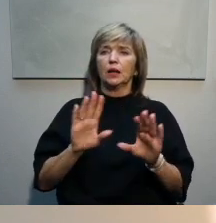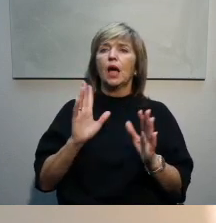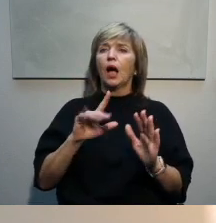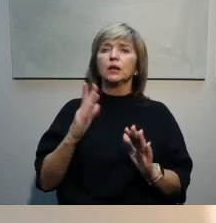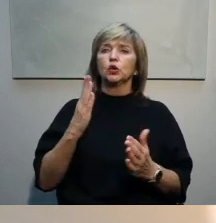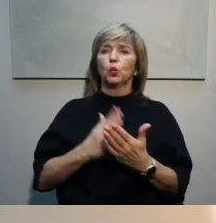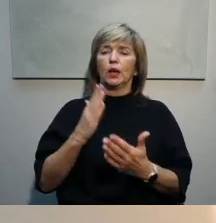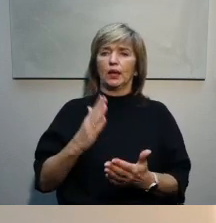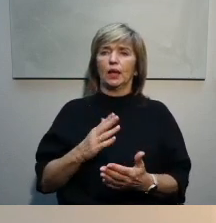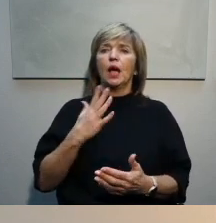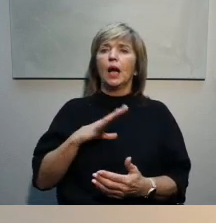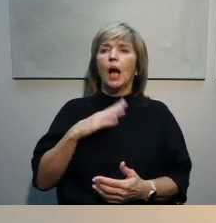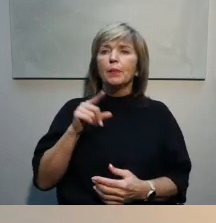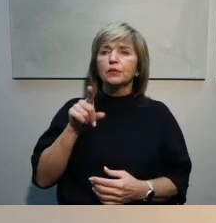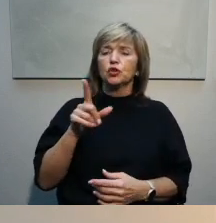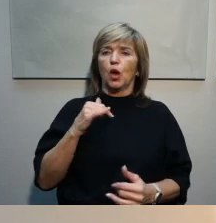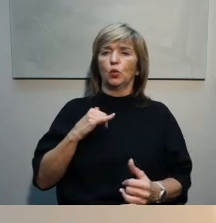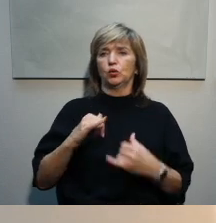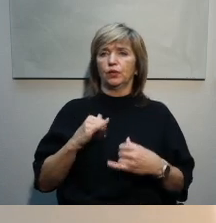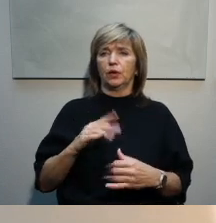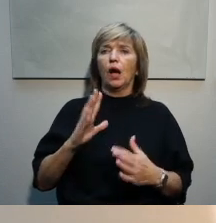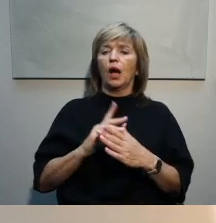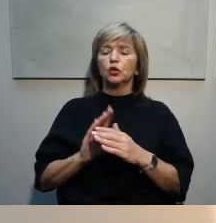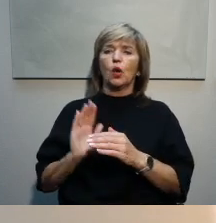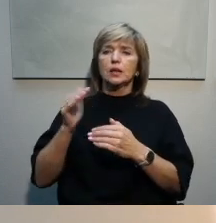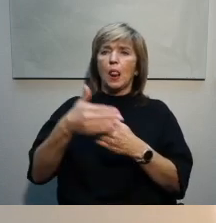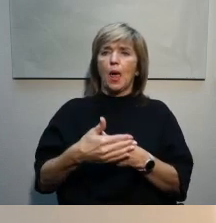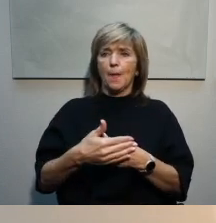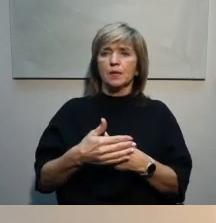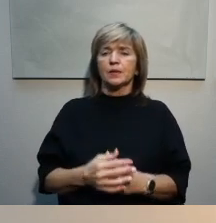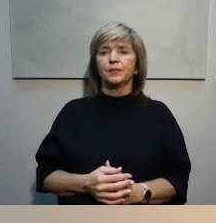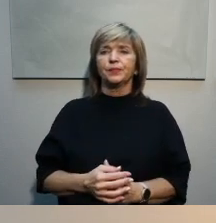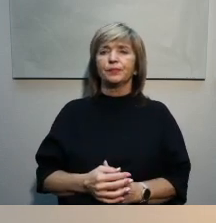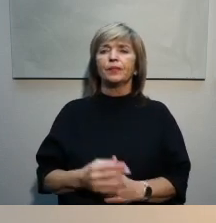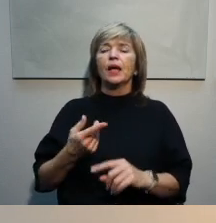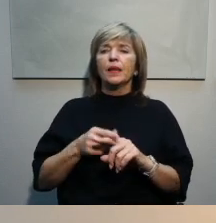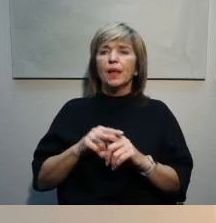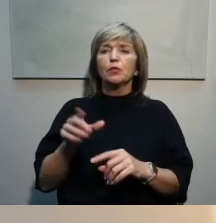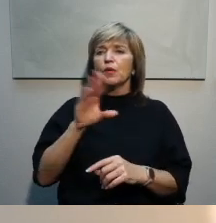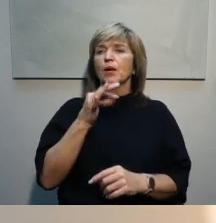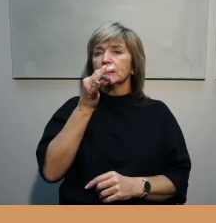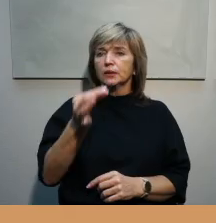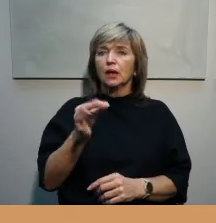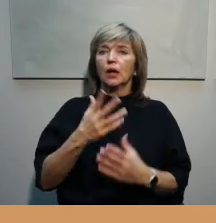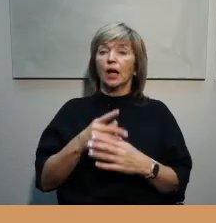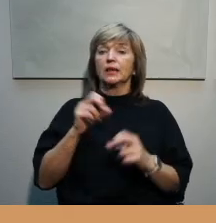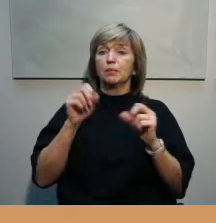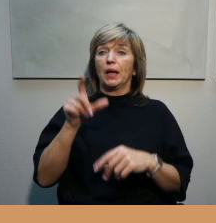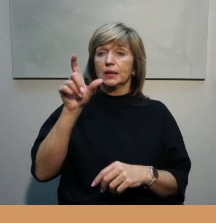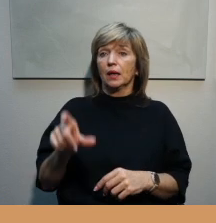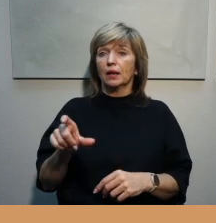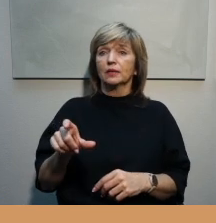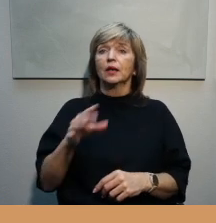te notiek, kāpēc viņš tā uzvedas, kas aiz tā slēpjas. Un tāpēc es vienmēr saku, tad, kad man